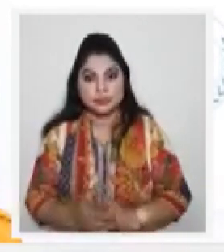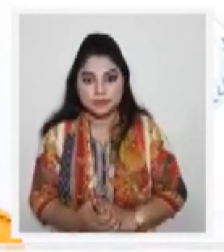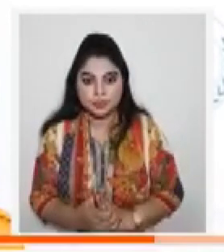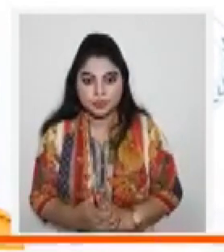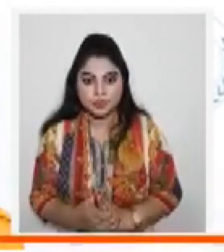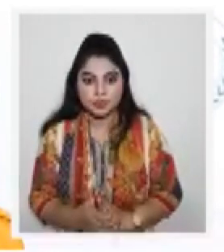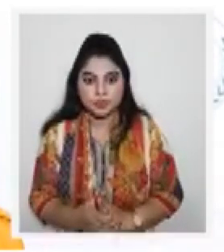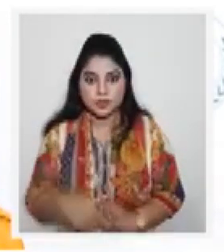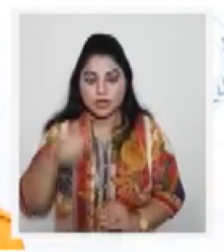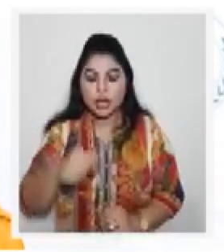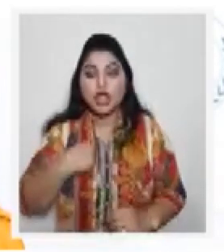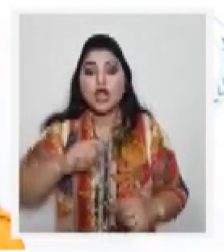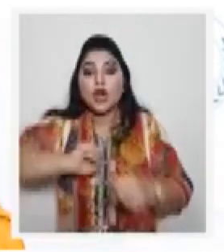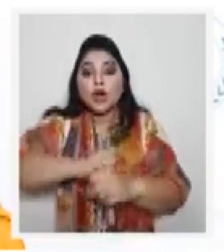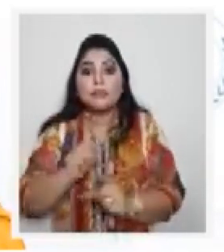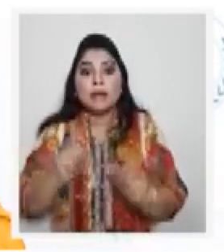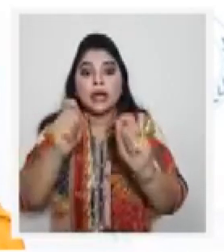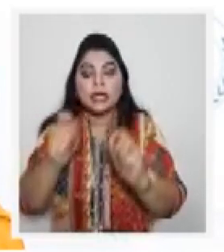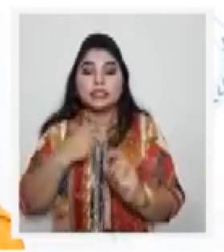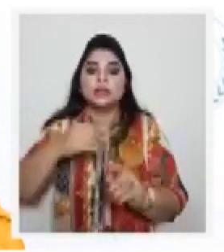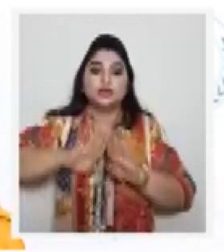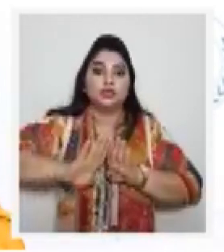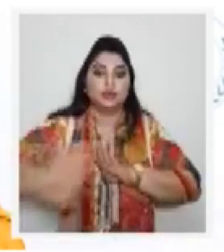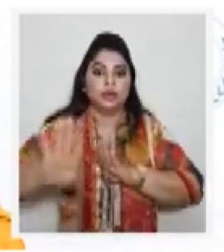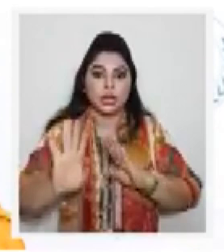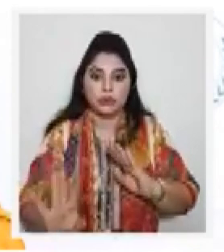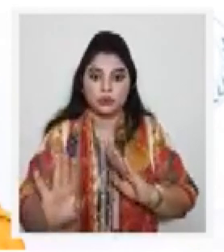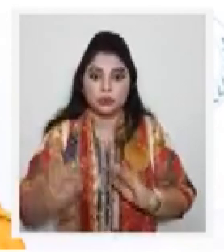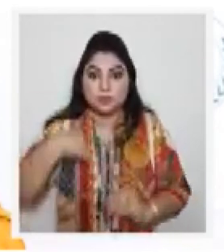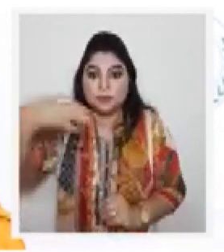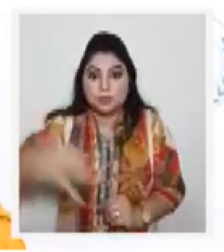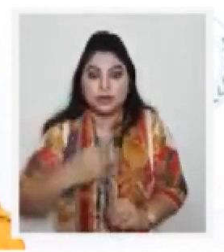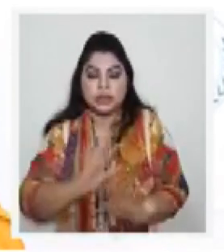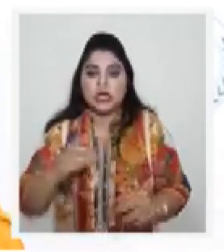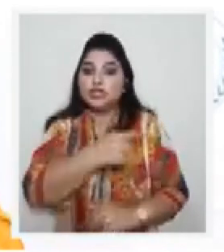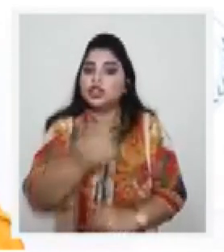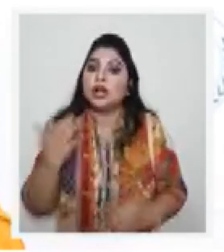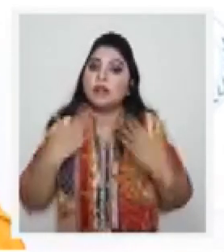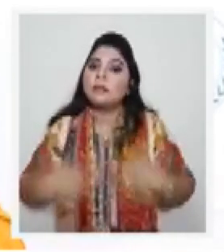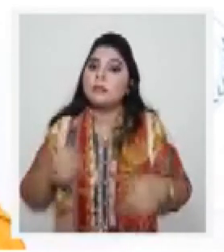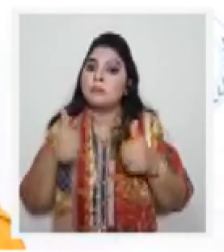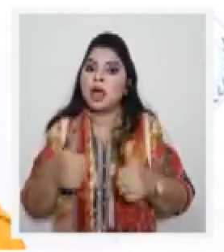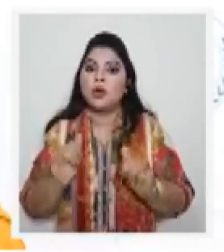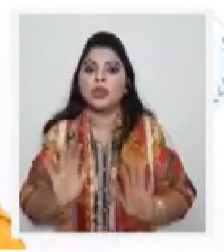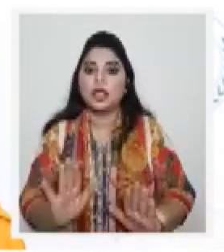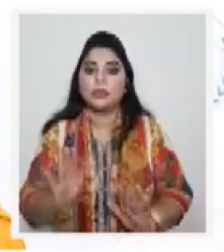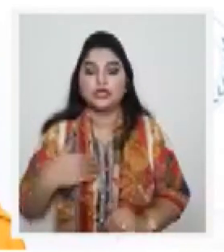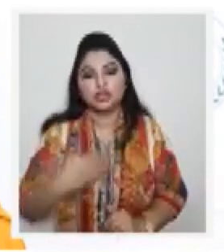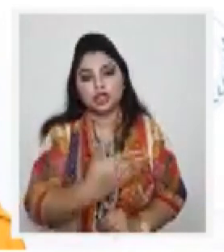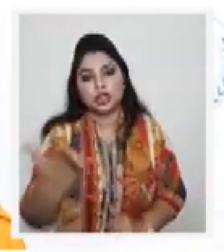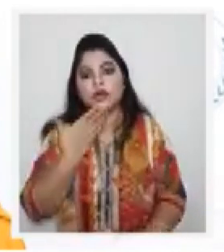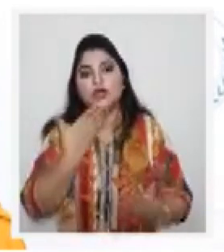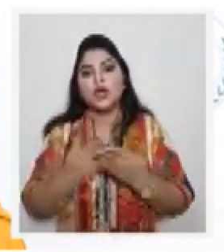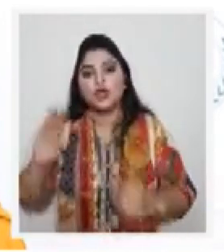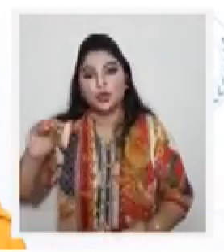হাতে, আপনার সুরক্ষা আপনার হাতে। সুরক্ষিত থাকুন, রোগ প্রতিরোধ করুন, সংক্রমণকে প্রতিহত করুন।